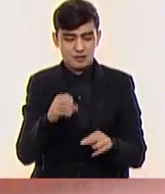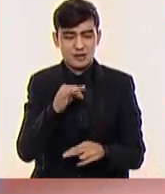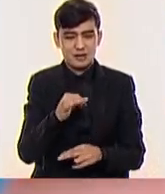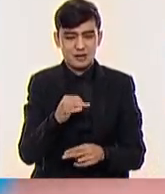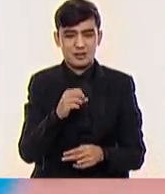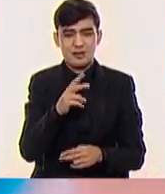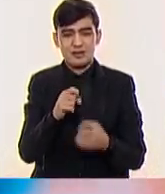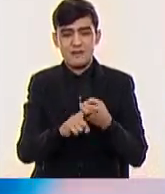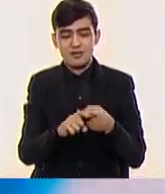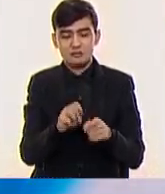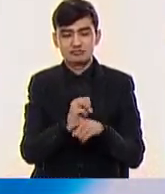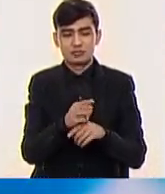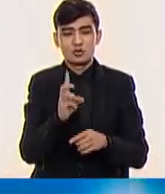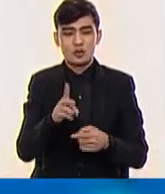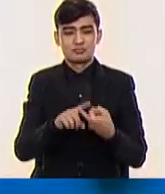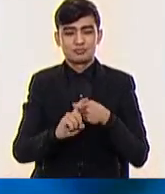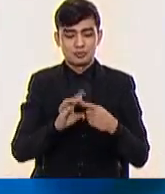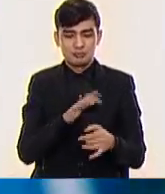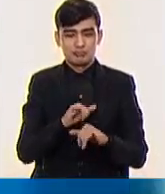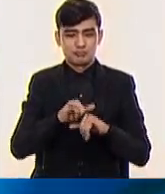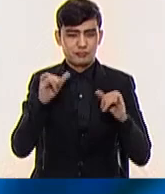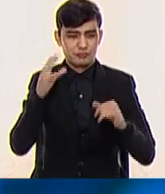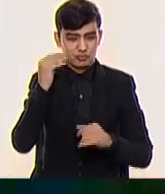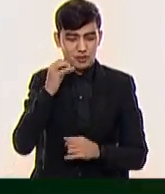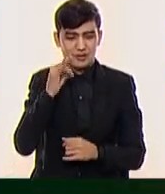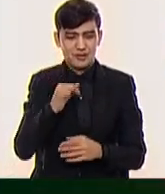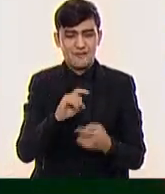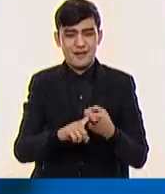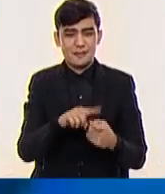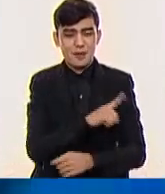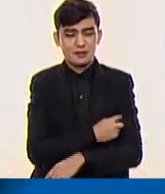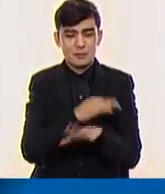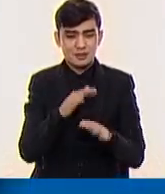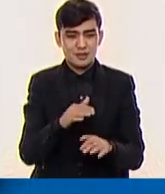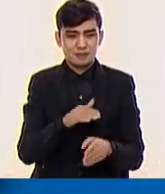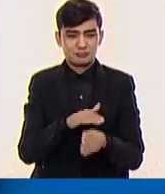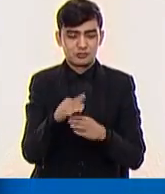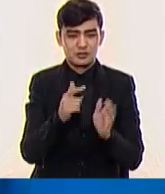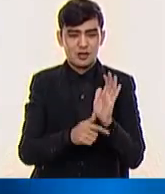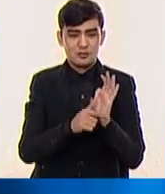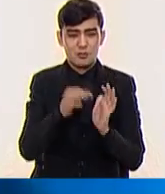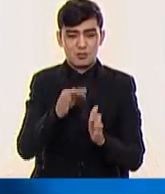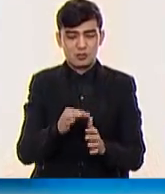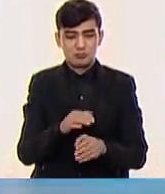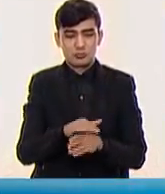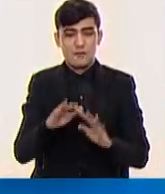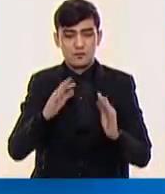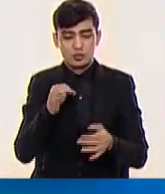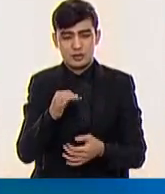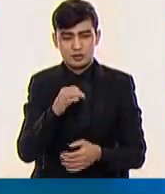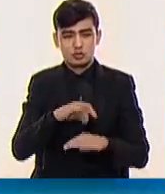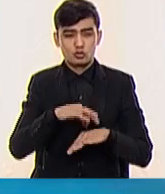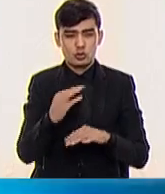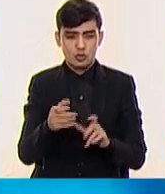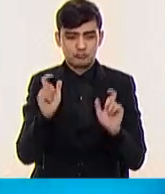Енді коронавирус жұқтыратындардың саны едәуір артып, инфекциялық ауруханалардағы төсек орынның 70% толса, елімізде